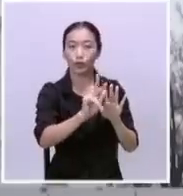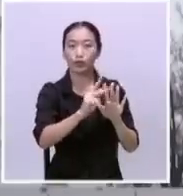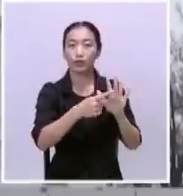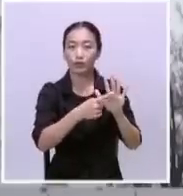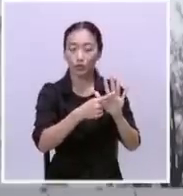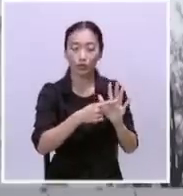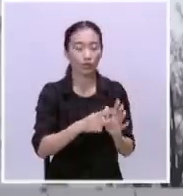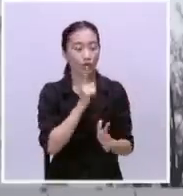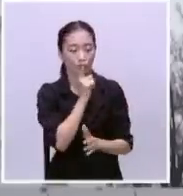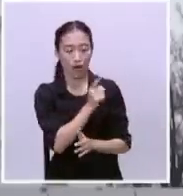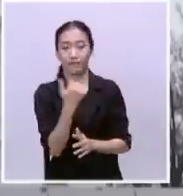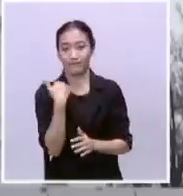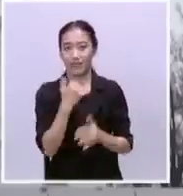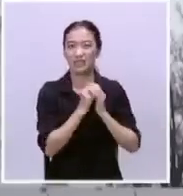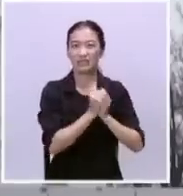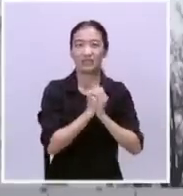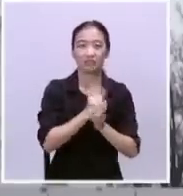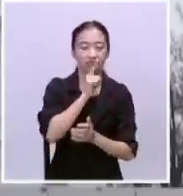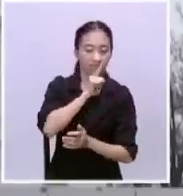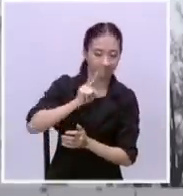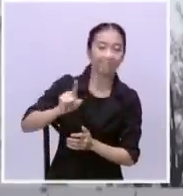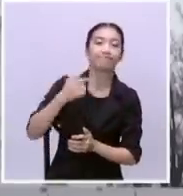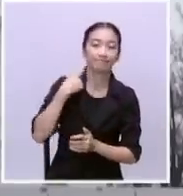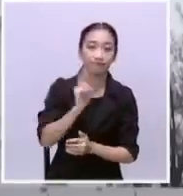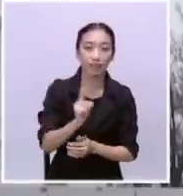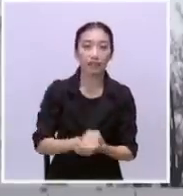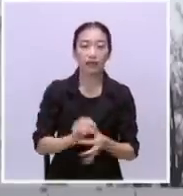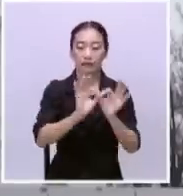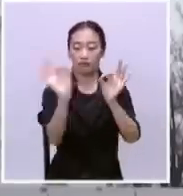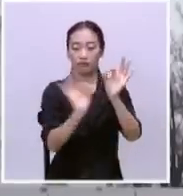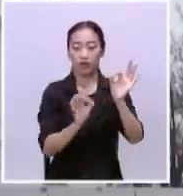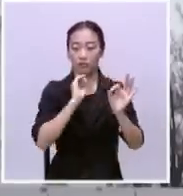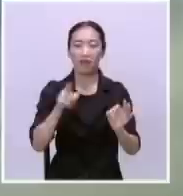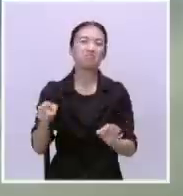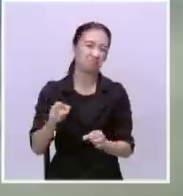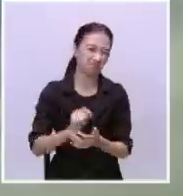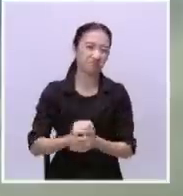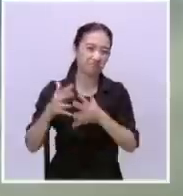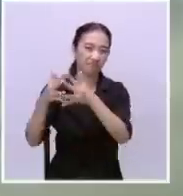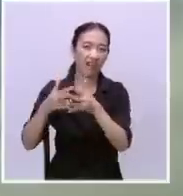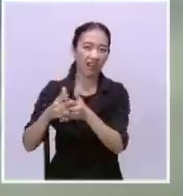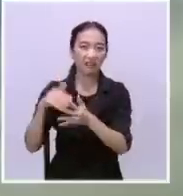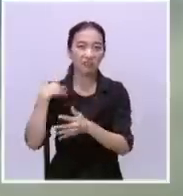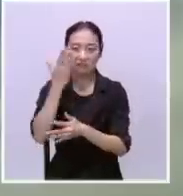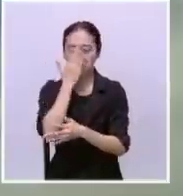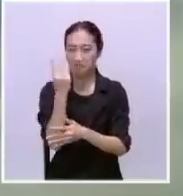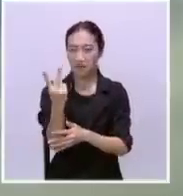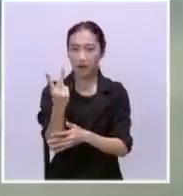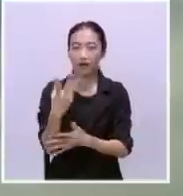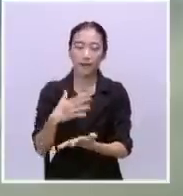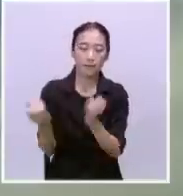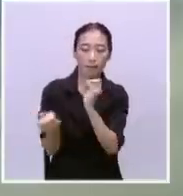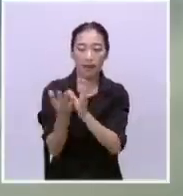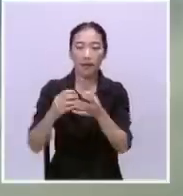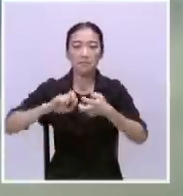ทบรรณาธิการตอบโต้มีเนื้อหาบอกอย่างนี้นะคะว่าสหรัฐนั้นตีสองหน้าแล้วก็ไร้สาระด้วยที่มาออกมาตรการคว่ำบาตรต่อ